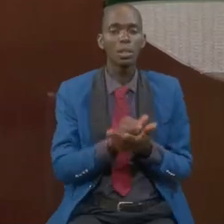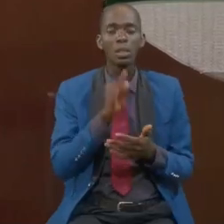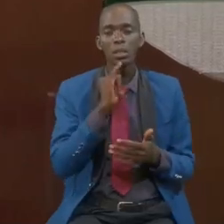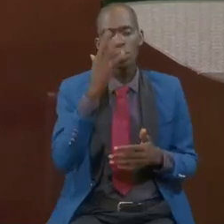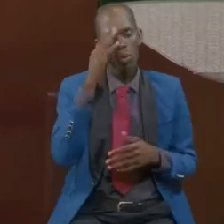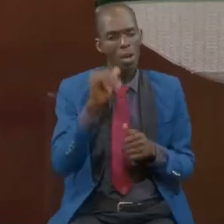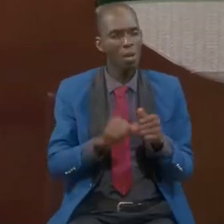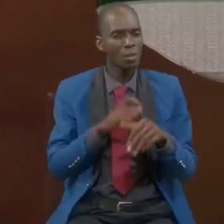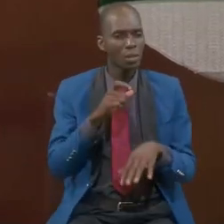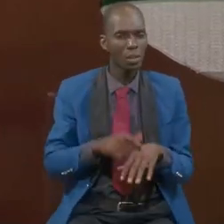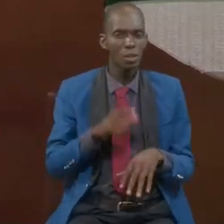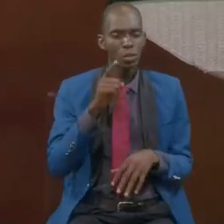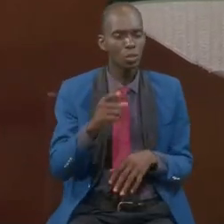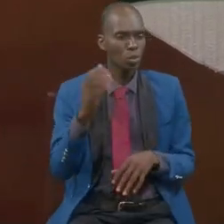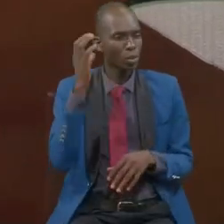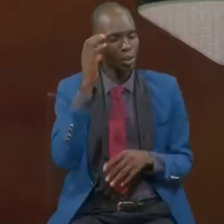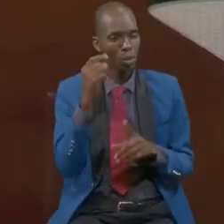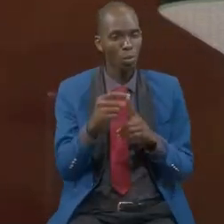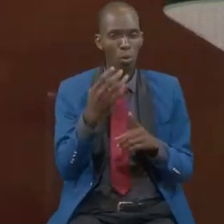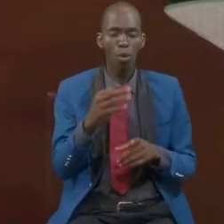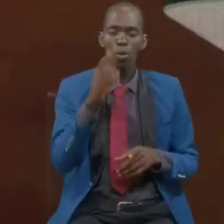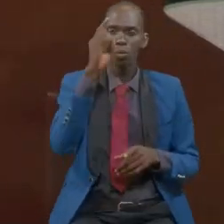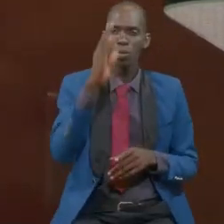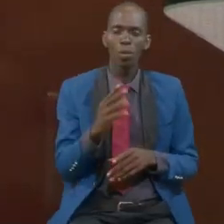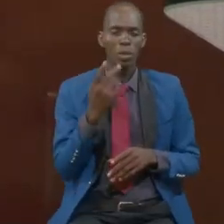tout moment que vous écoutez la parole de Dieu, regardez le miroir là.